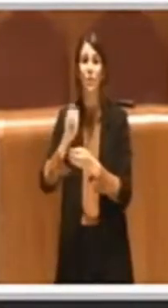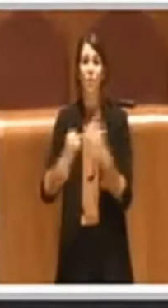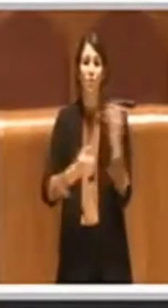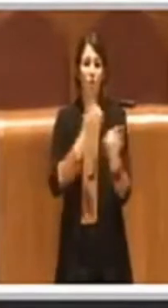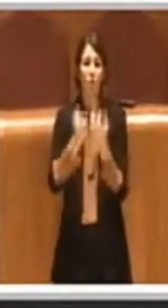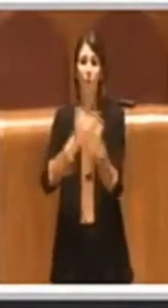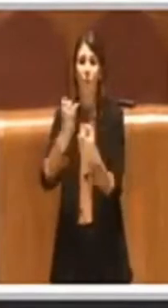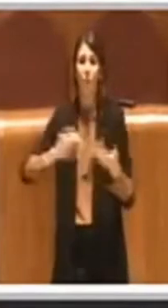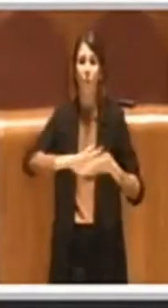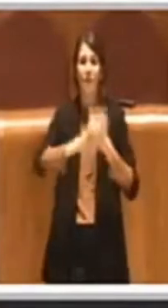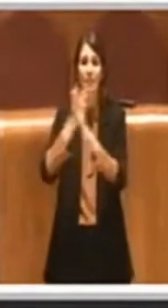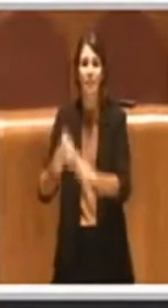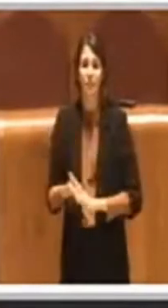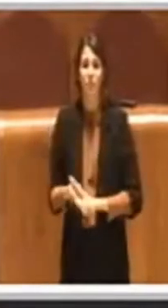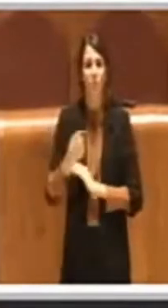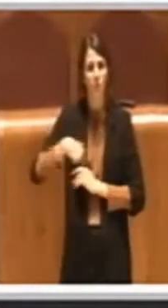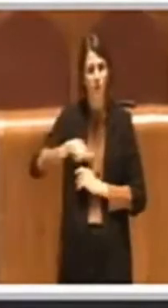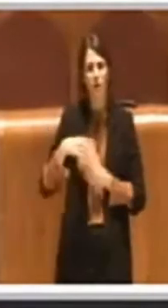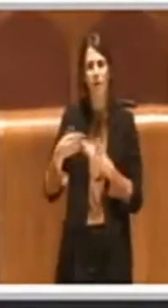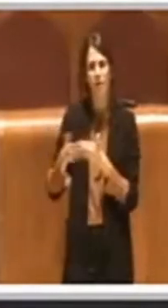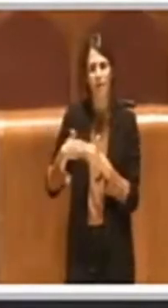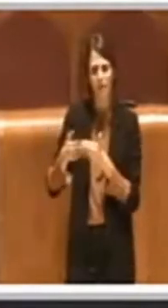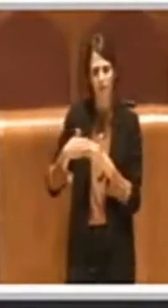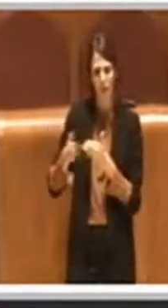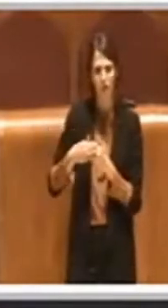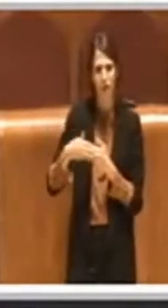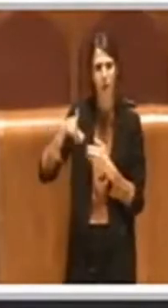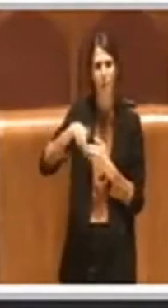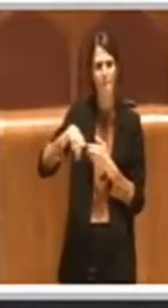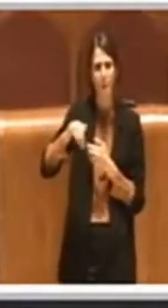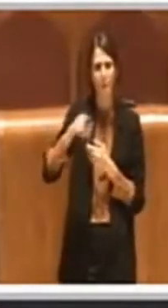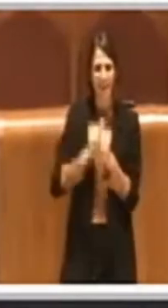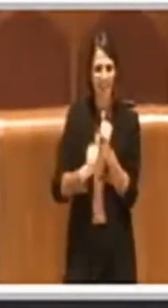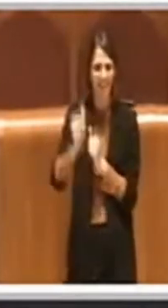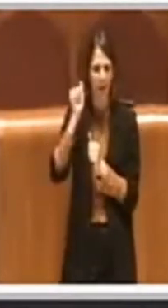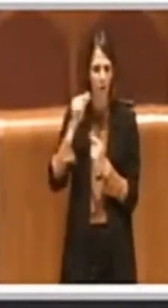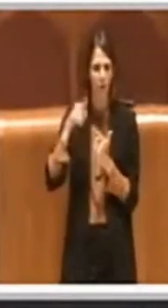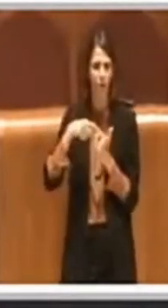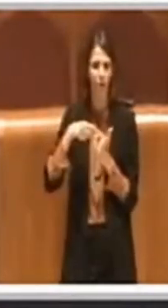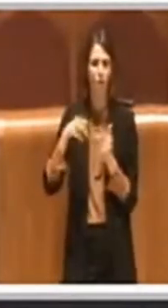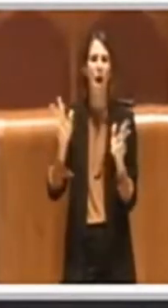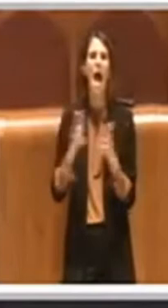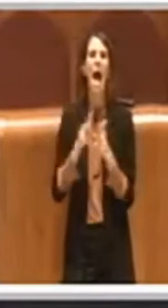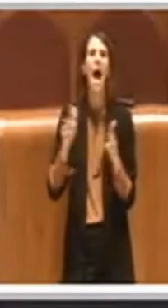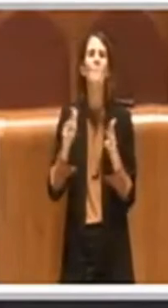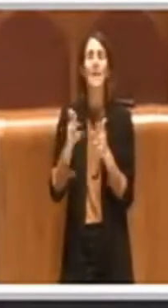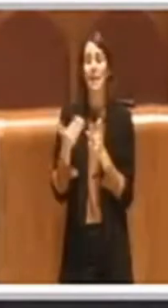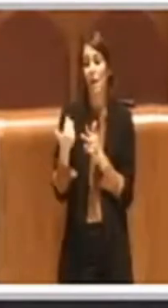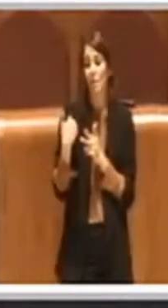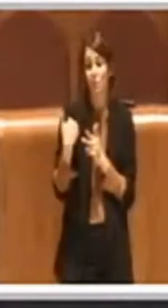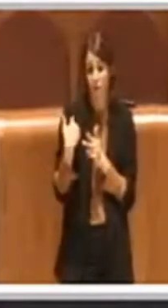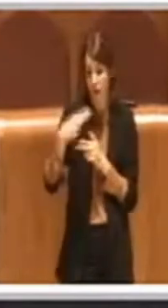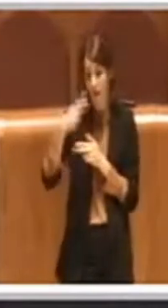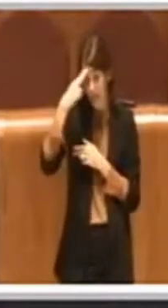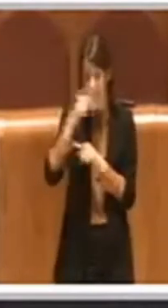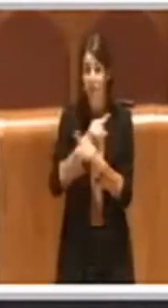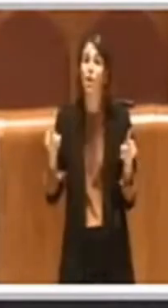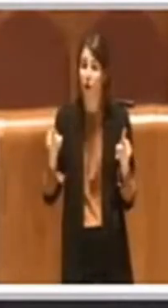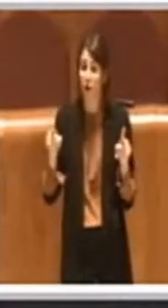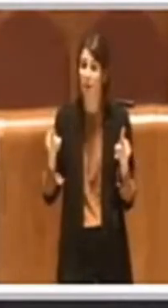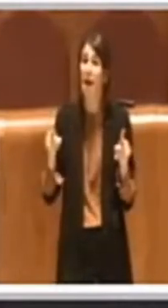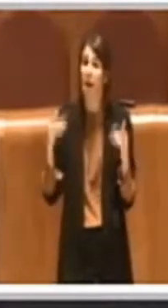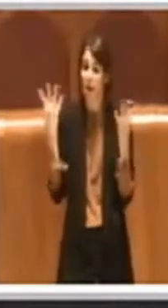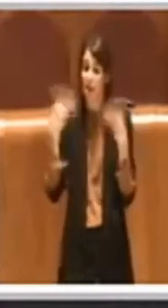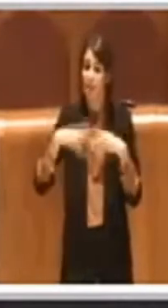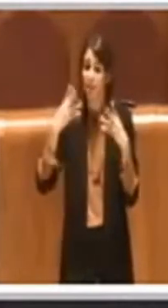diversi incendi che hanno riguardato prima pomezia l'anno scorso aprire a poco tempo fa insomma problemi belli